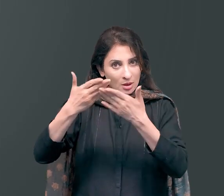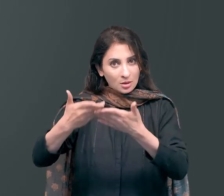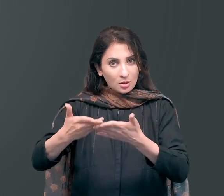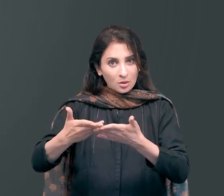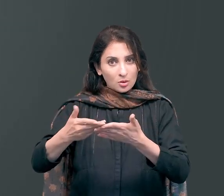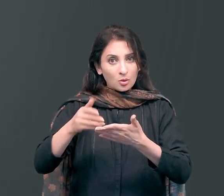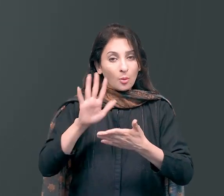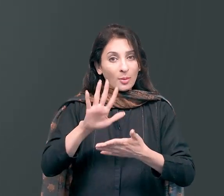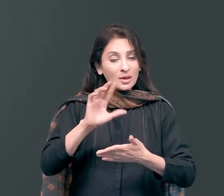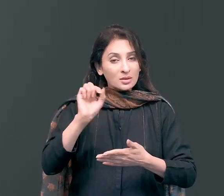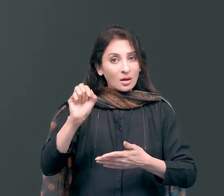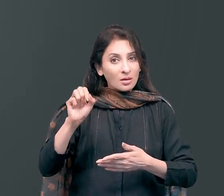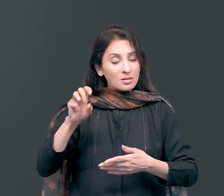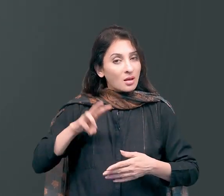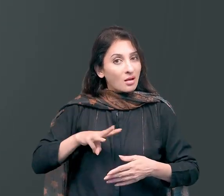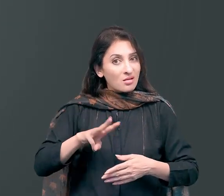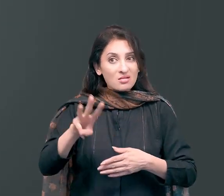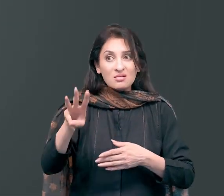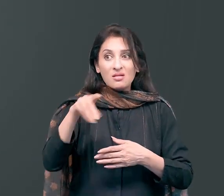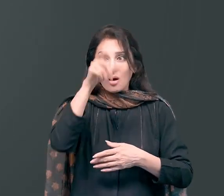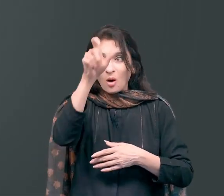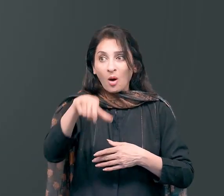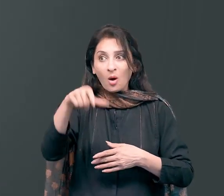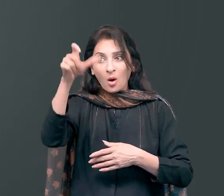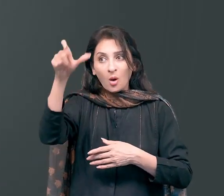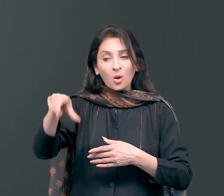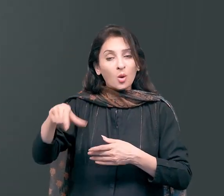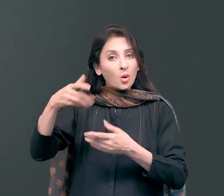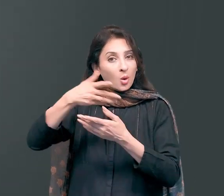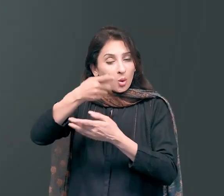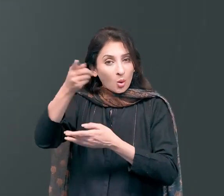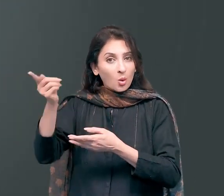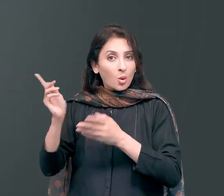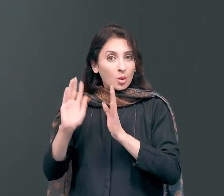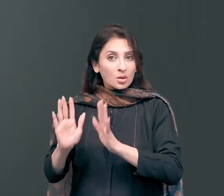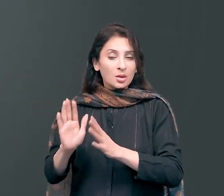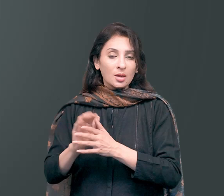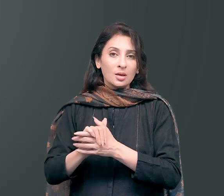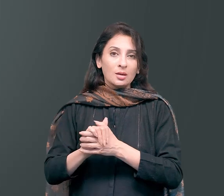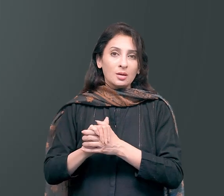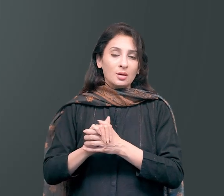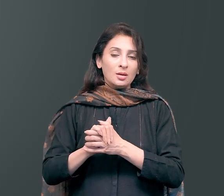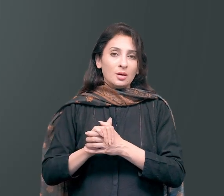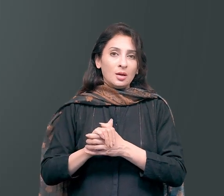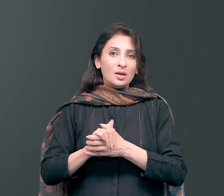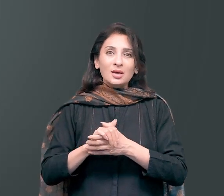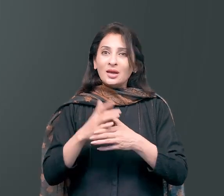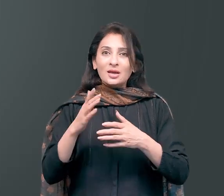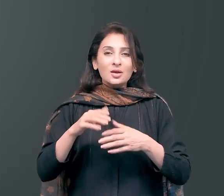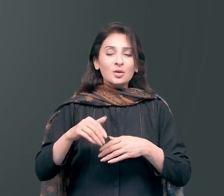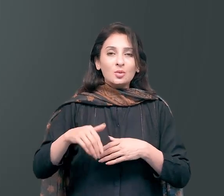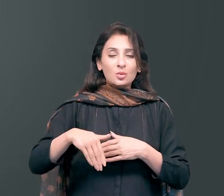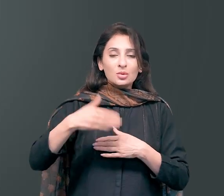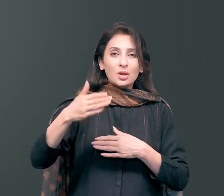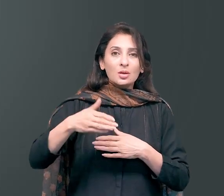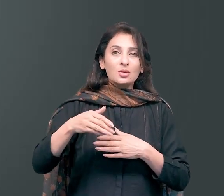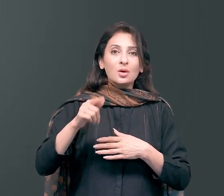50,000 اور 1 لاکھ کے قریب لوگ موجود تھے۔ ان کا پیغام ابھی گھر گھر نہیں پہنچا